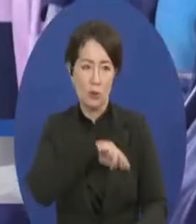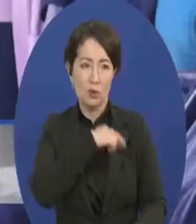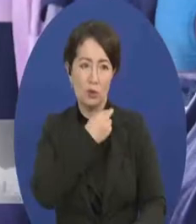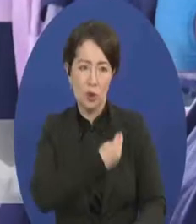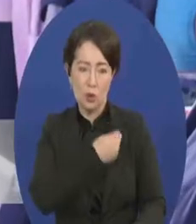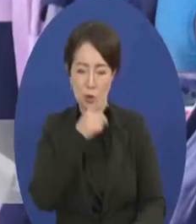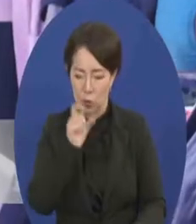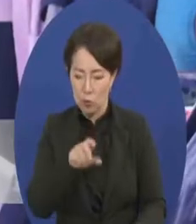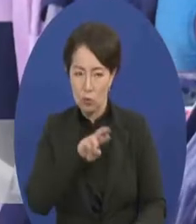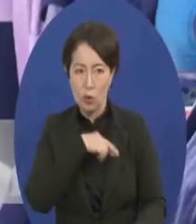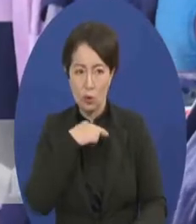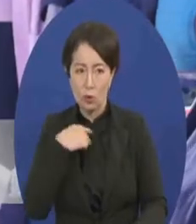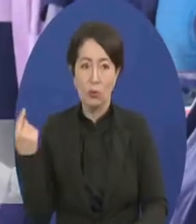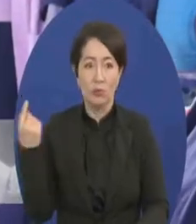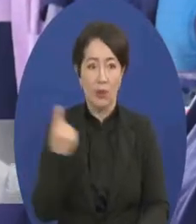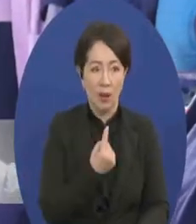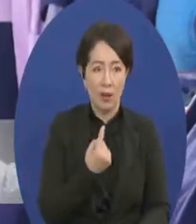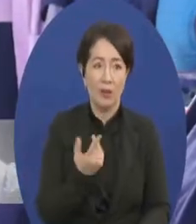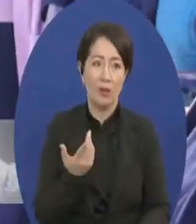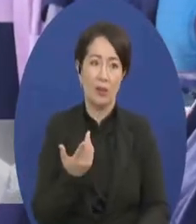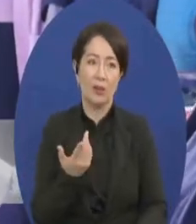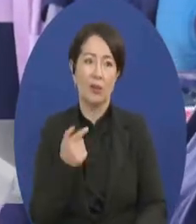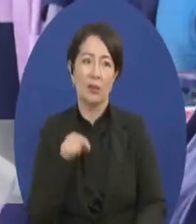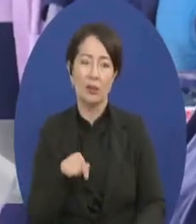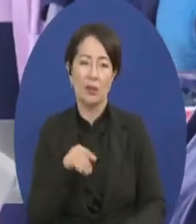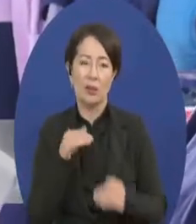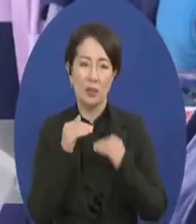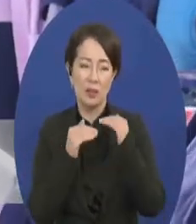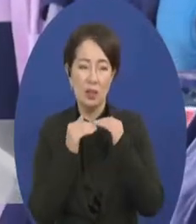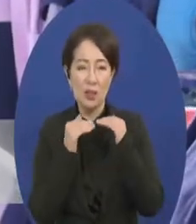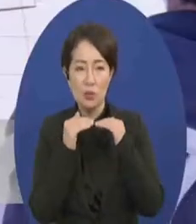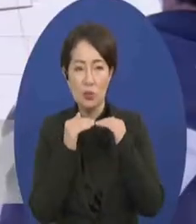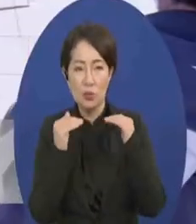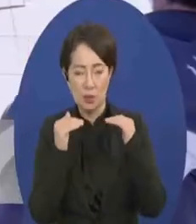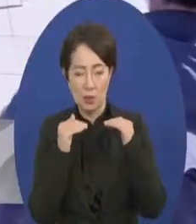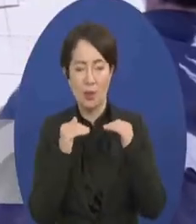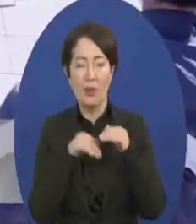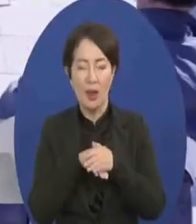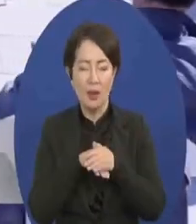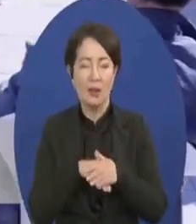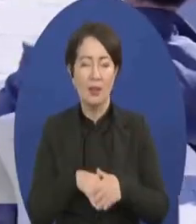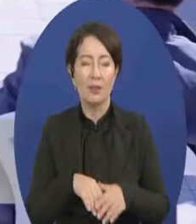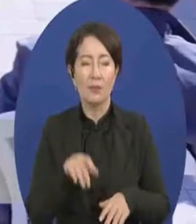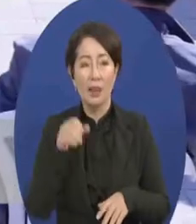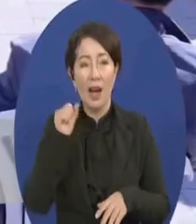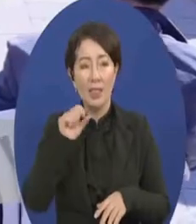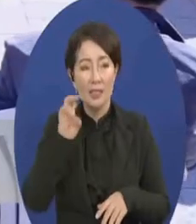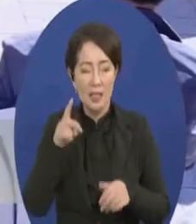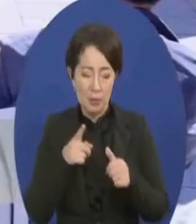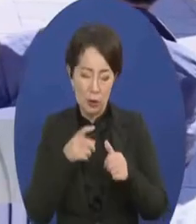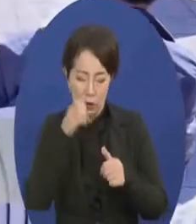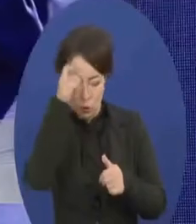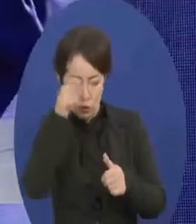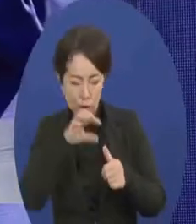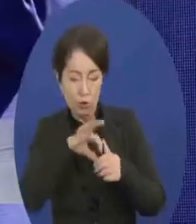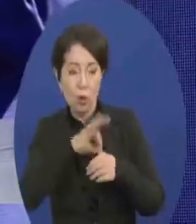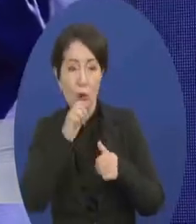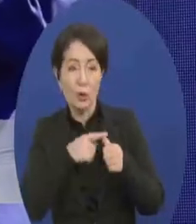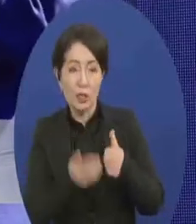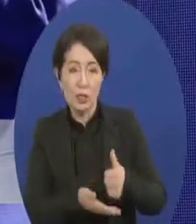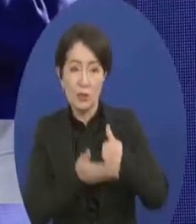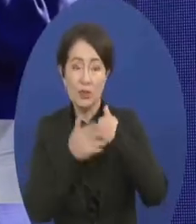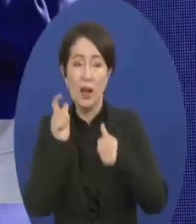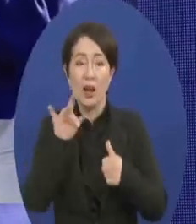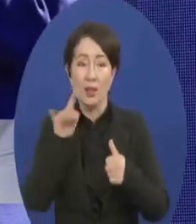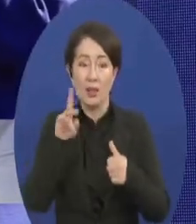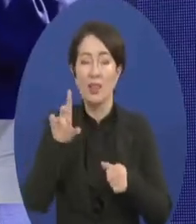А зоригтой хүмүүс төр гарч иржээч одоо тэнцвэртэй байдлыг хадгална. Ардчилсан намаас ерөнхийлөгчийн сонгуульд нэр дэвшигч